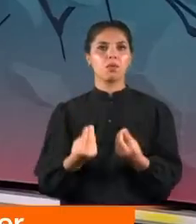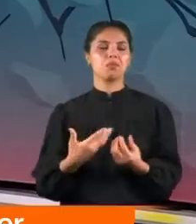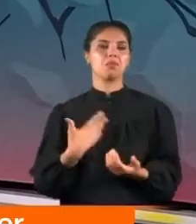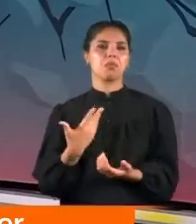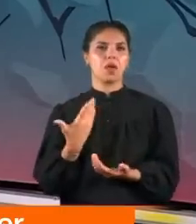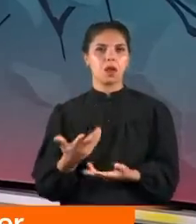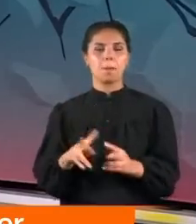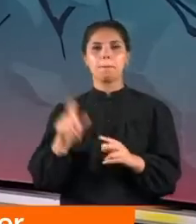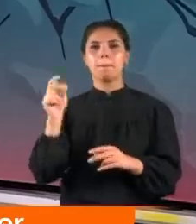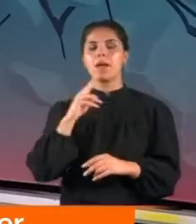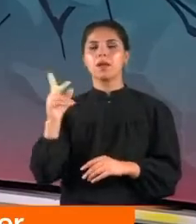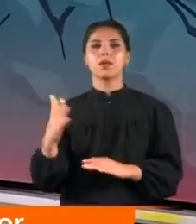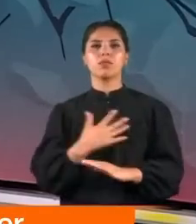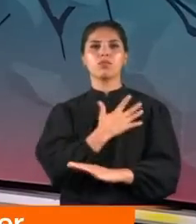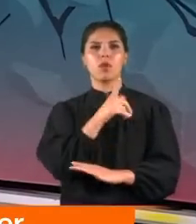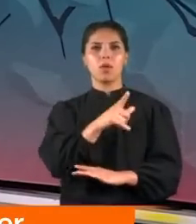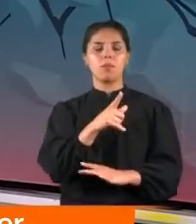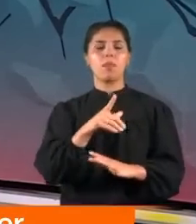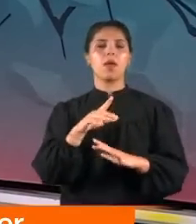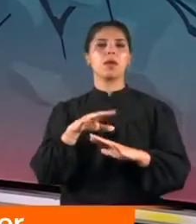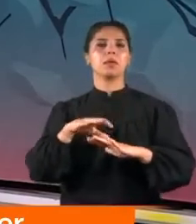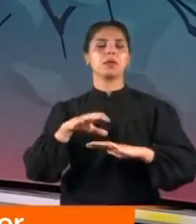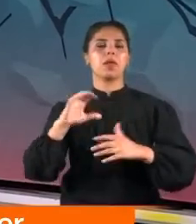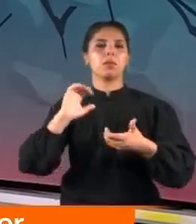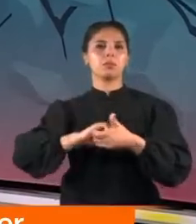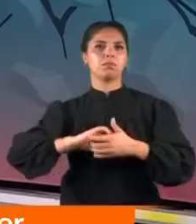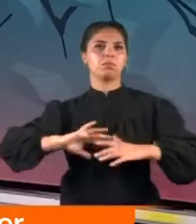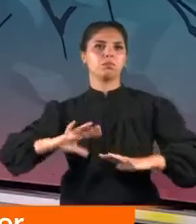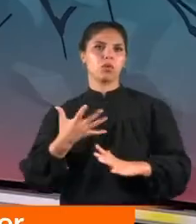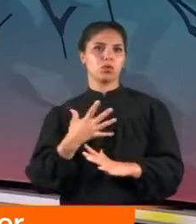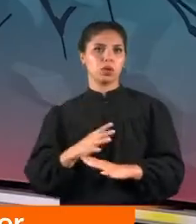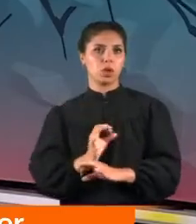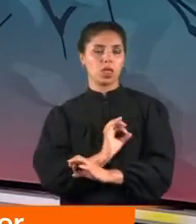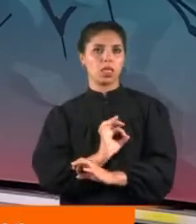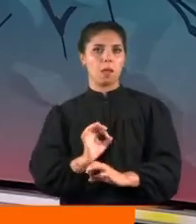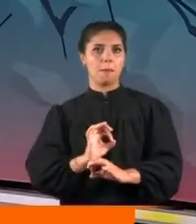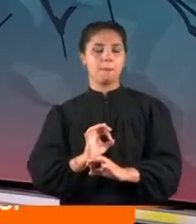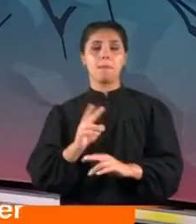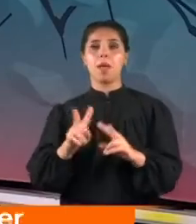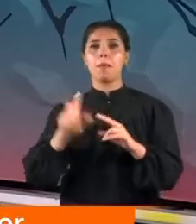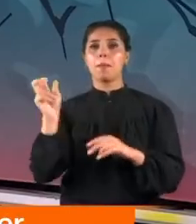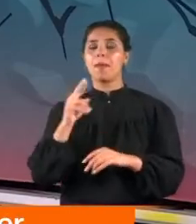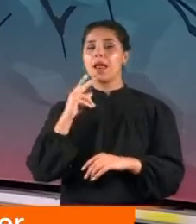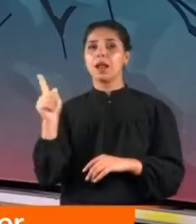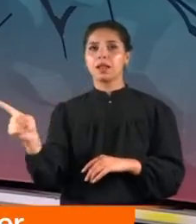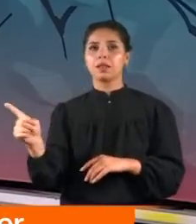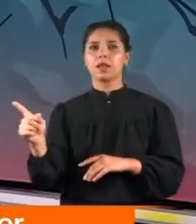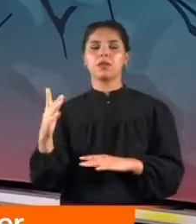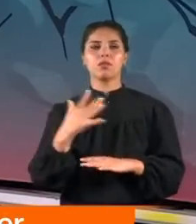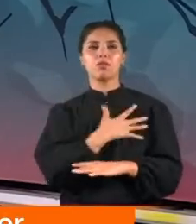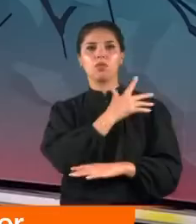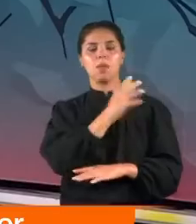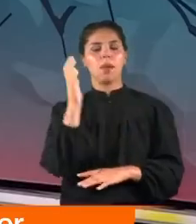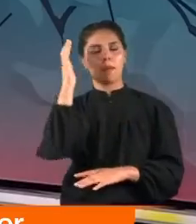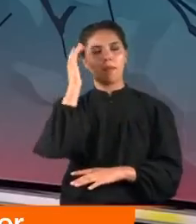gündemde. Akşener'in CHP ile ipleri tamamen koparmaya hazırlandığı söyleniyor. Öyle ki Akşener'in işe CHP'nin kalesi olarak